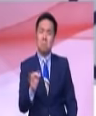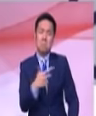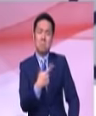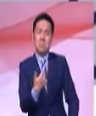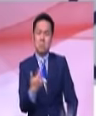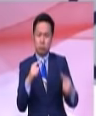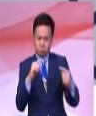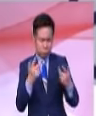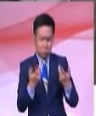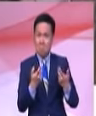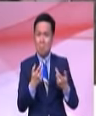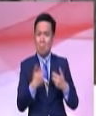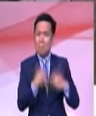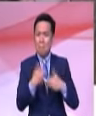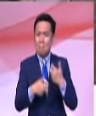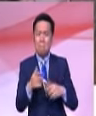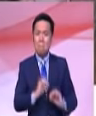apa-apa masalah.